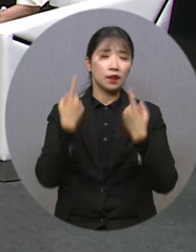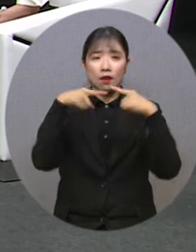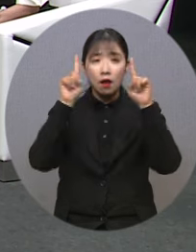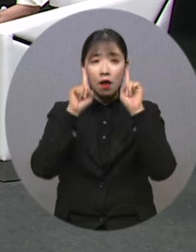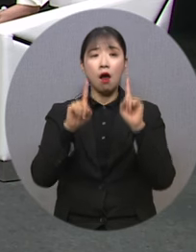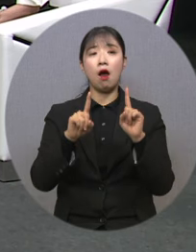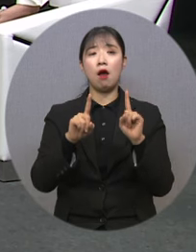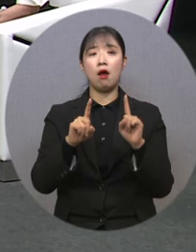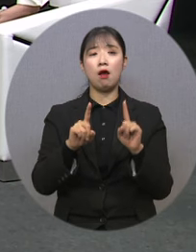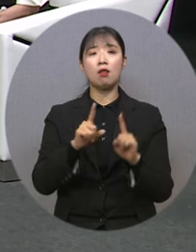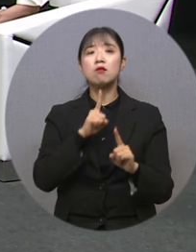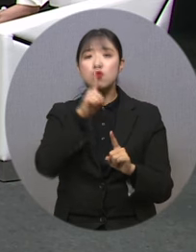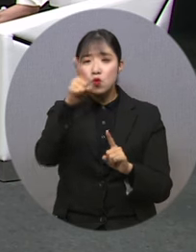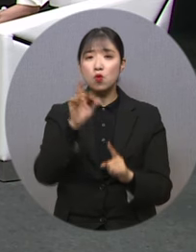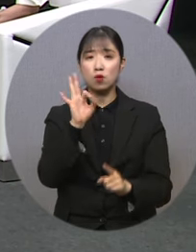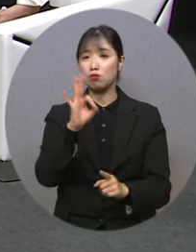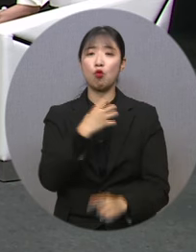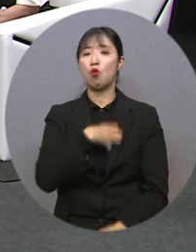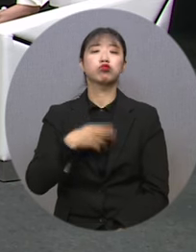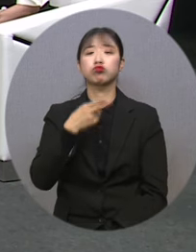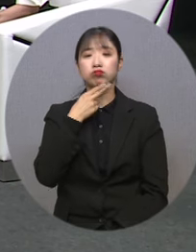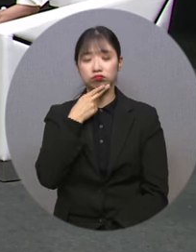없어요. 매월 150이 나오니까.